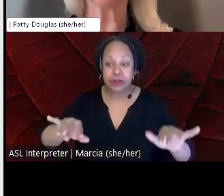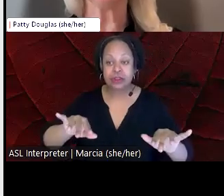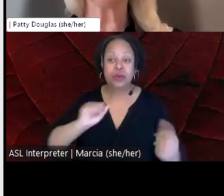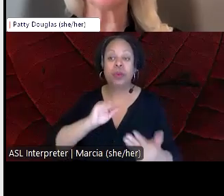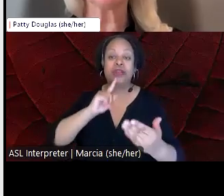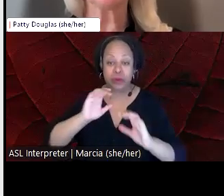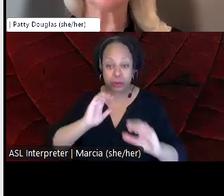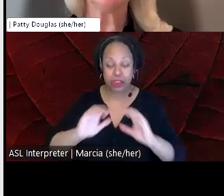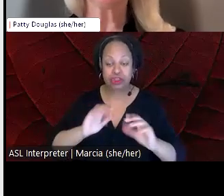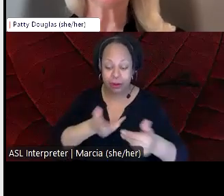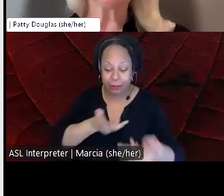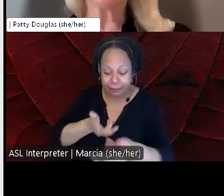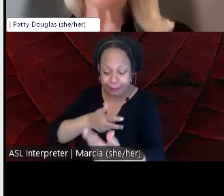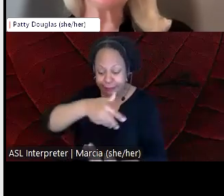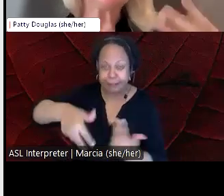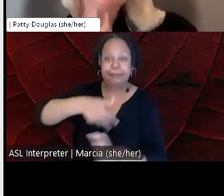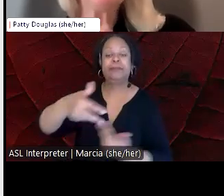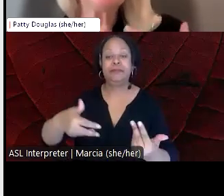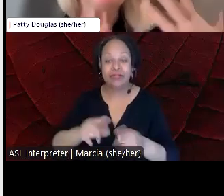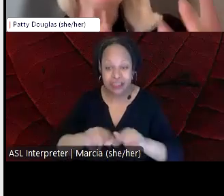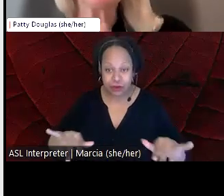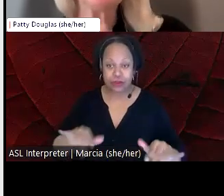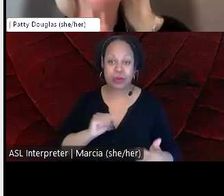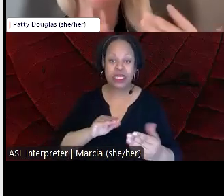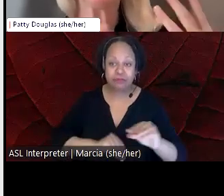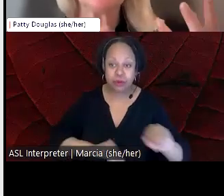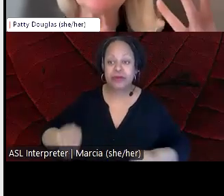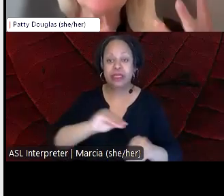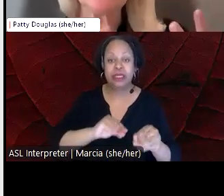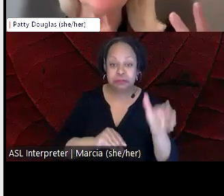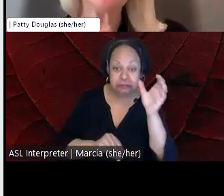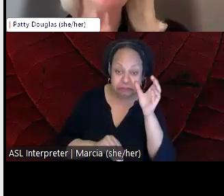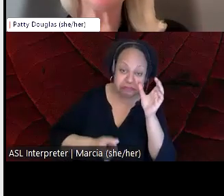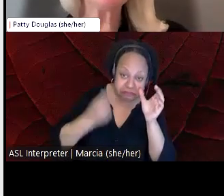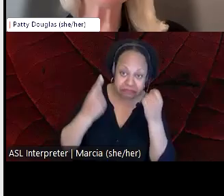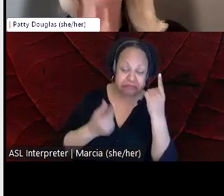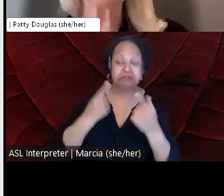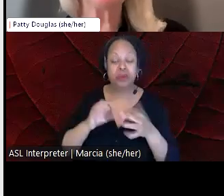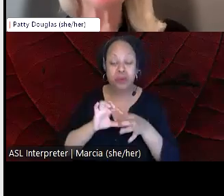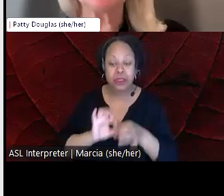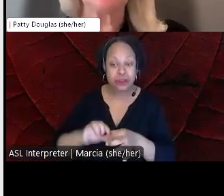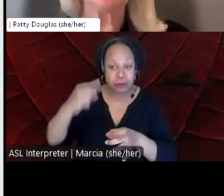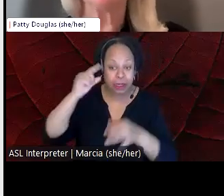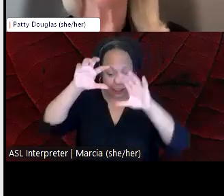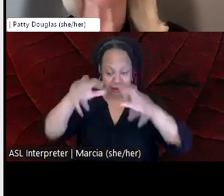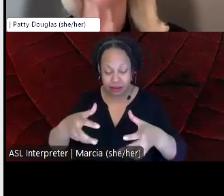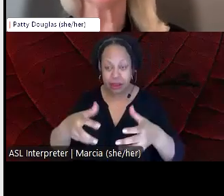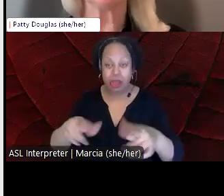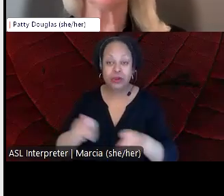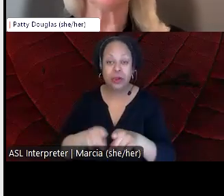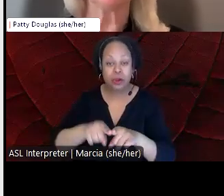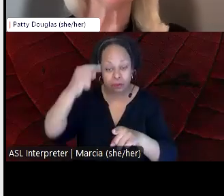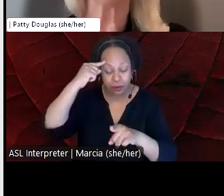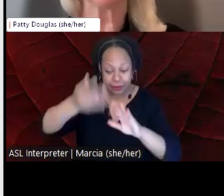façons de communiquer et d'interagir, différentes façons de bouger, de percevoir, qui ont affaire avec